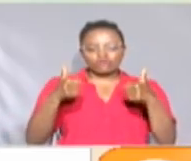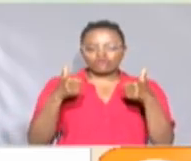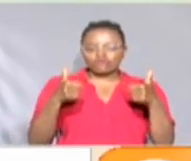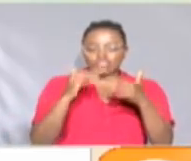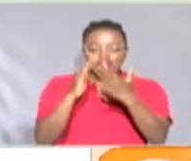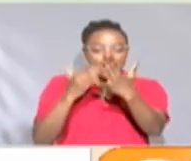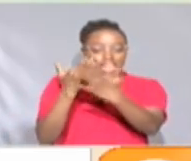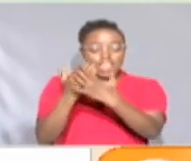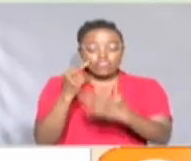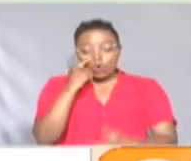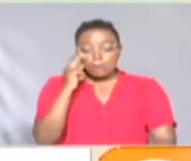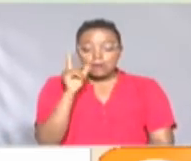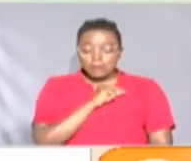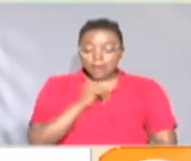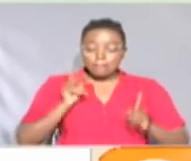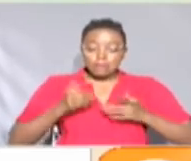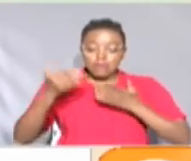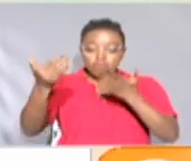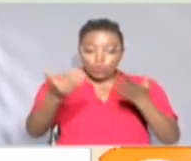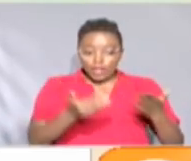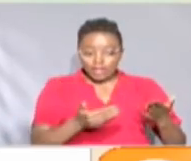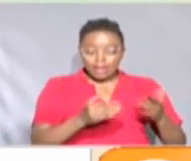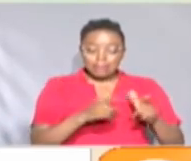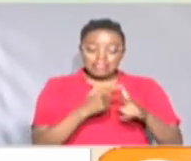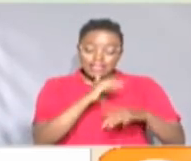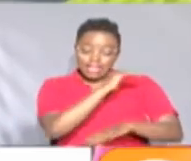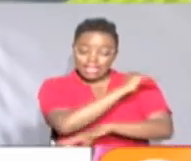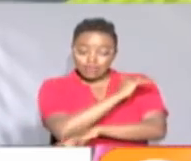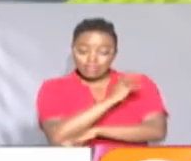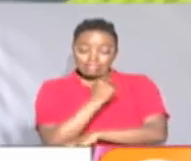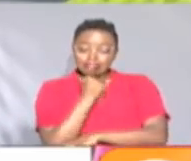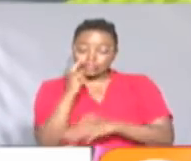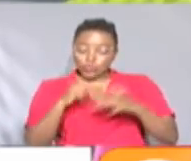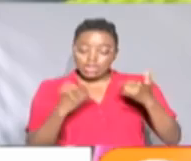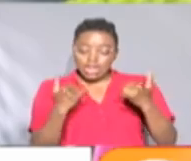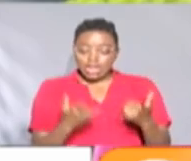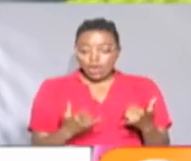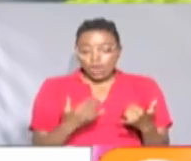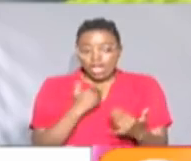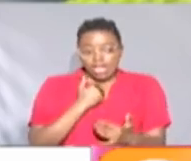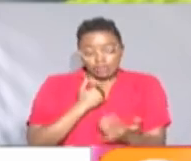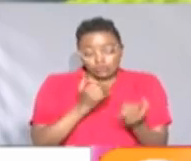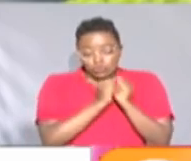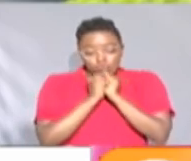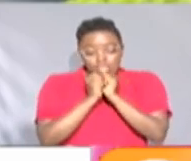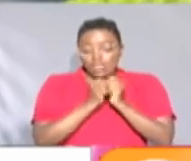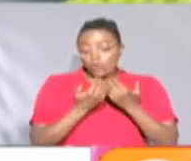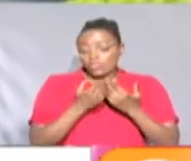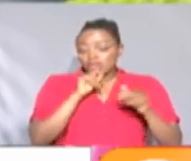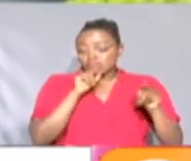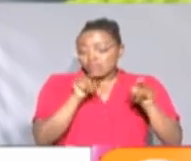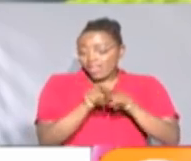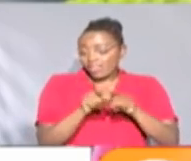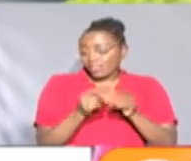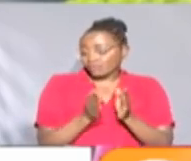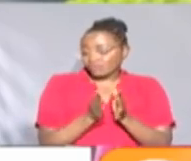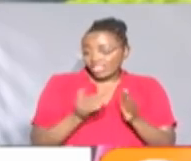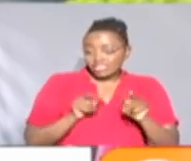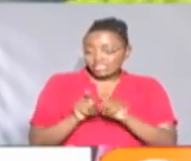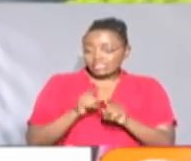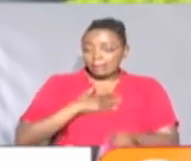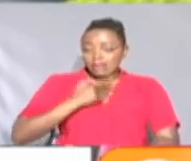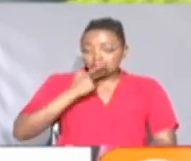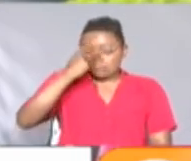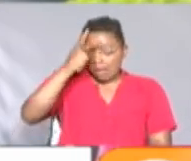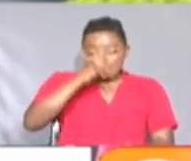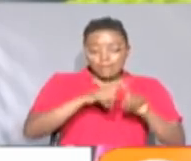Amefika nyumbani, kila mtu nampokea. Jioni hiyo akamwambia hata saa hii tuko na wasasi na ndugu zangu, lakini